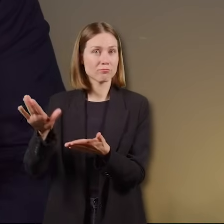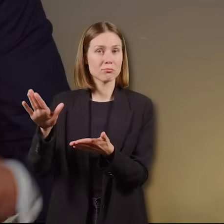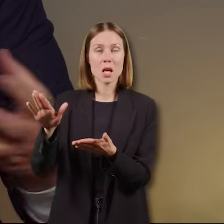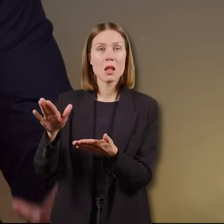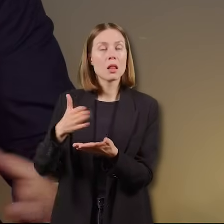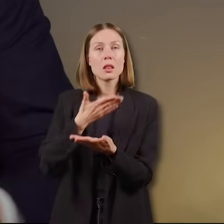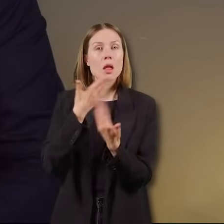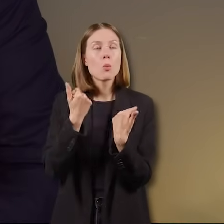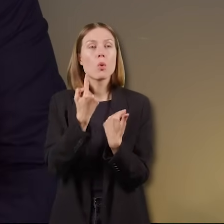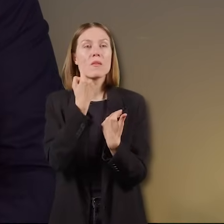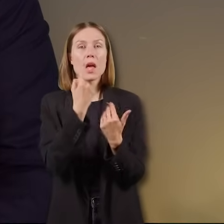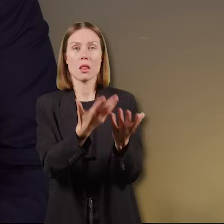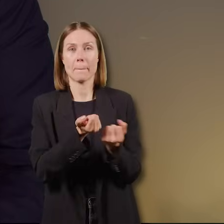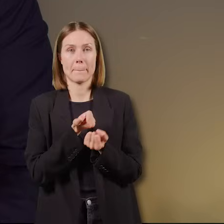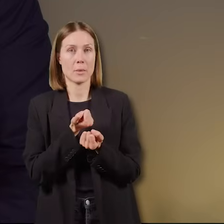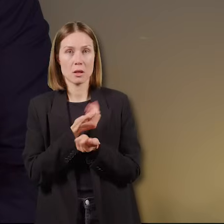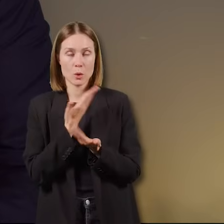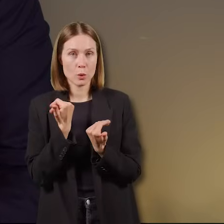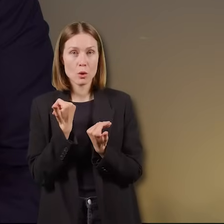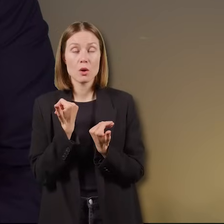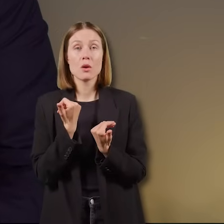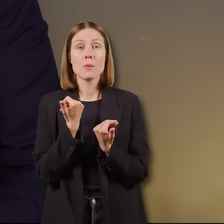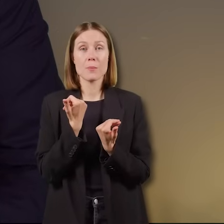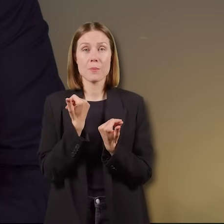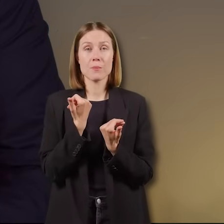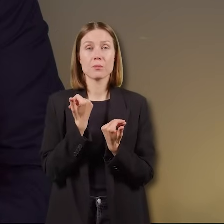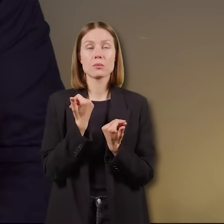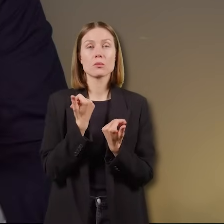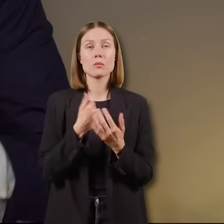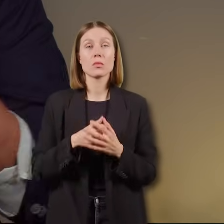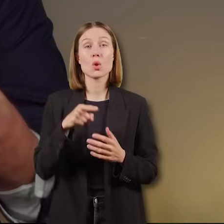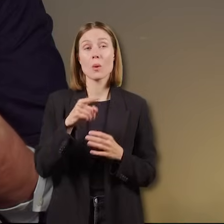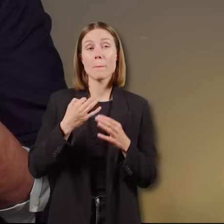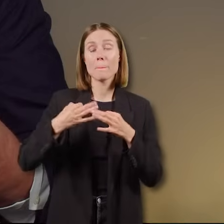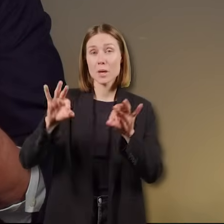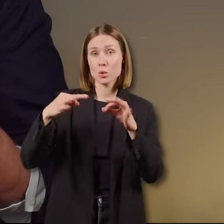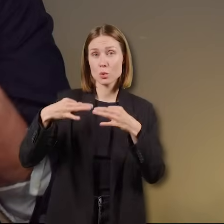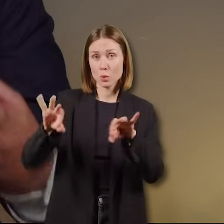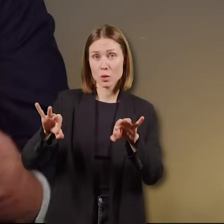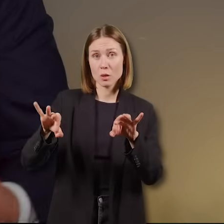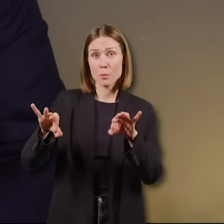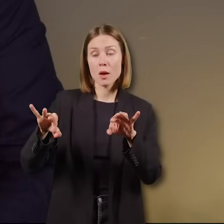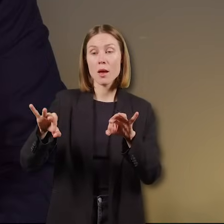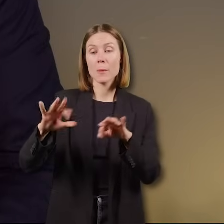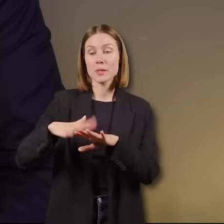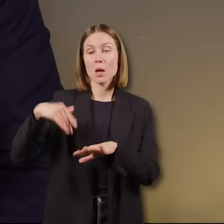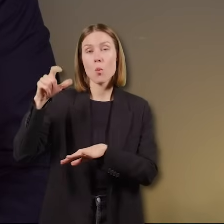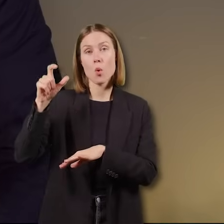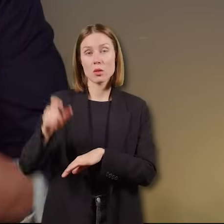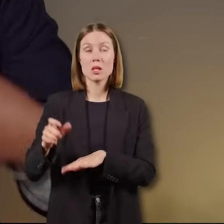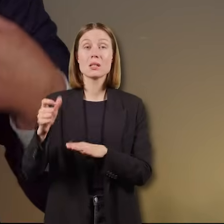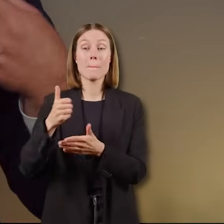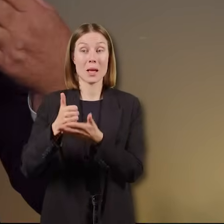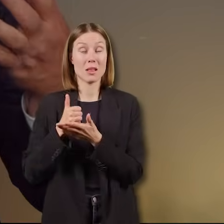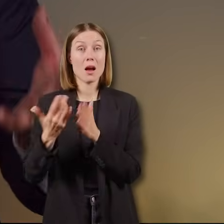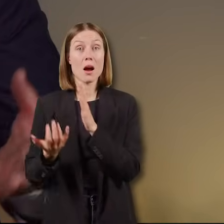kad būtų priimta. Ir tiesiog, o tos pasiūlymus, kurios gauni kaip Seimo narys, kaip vienmandatininkas, tai tu